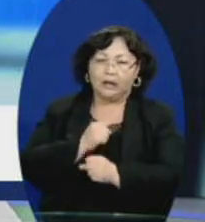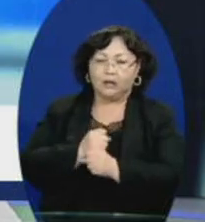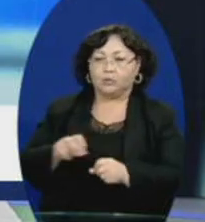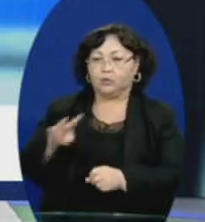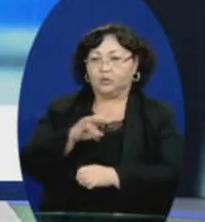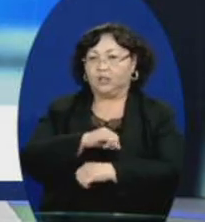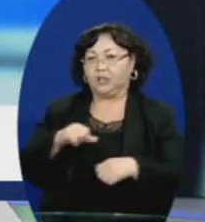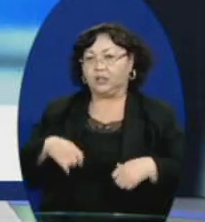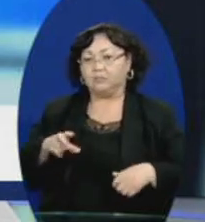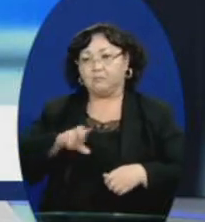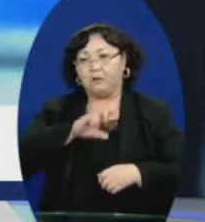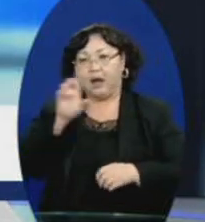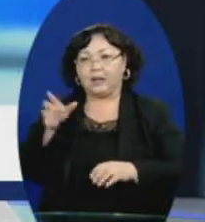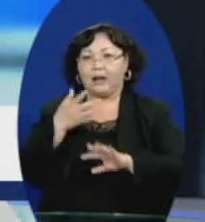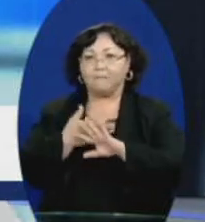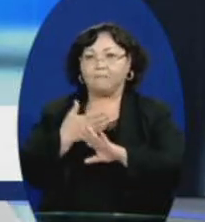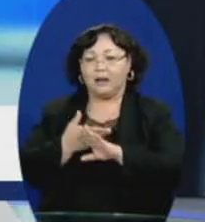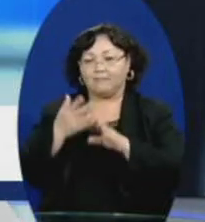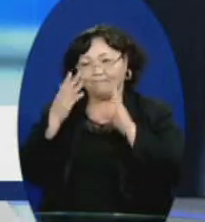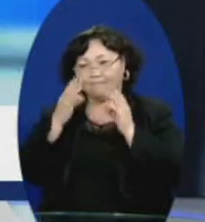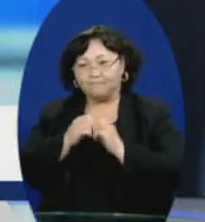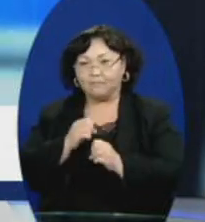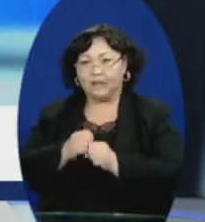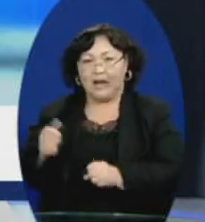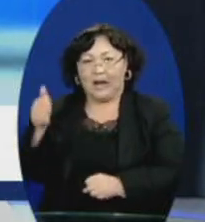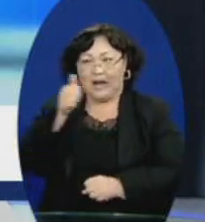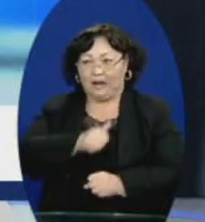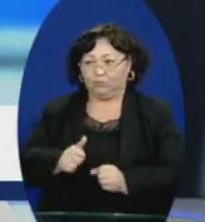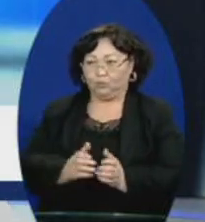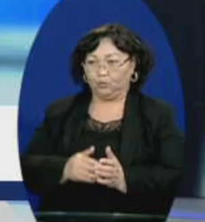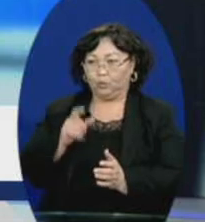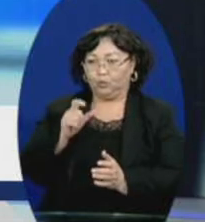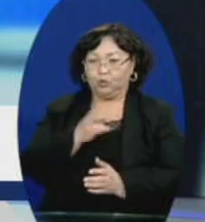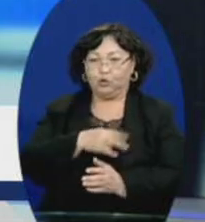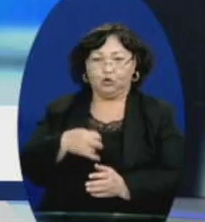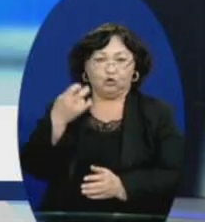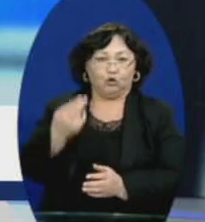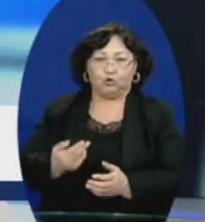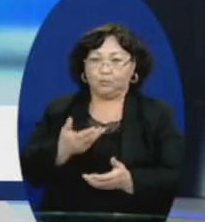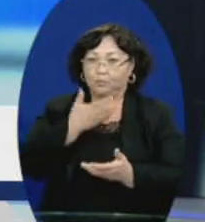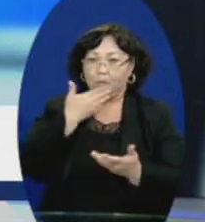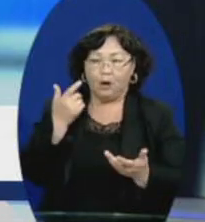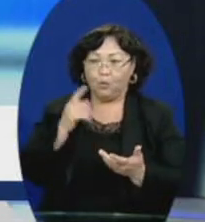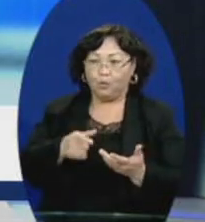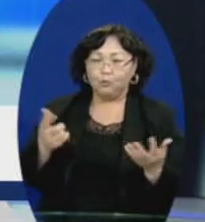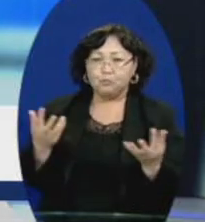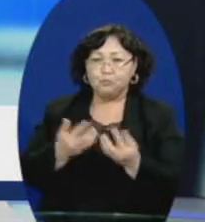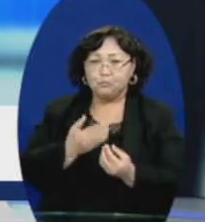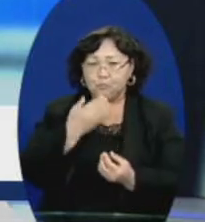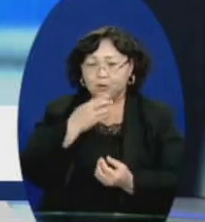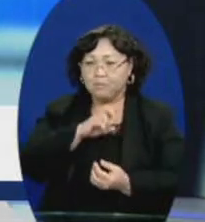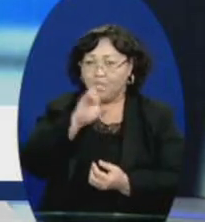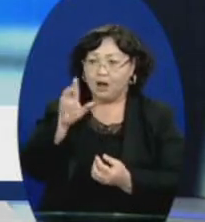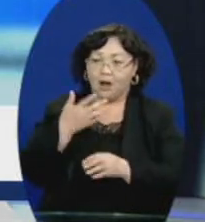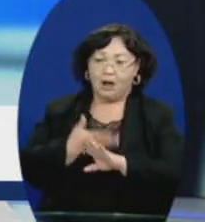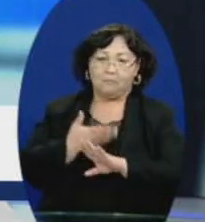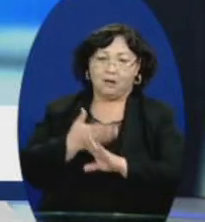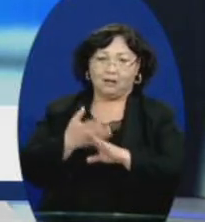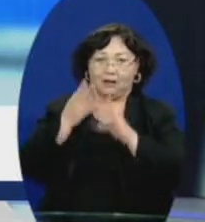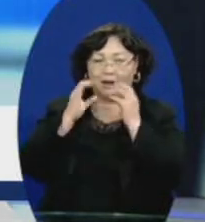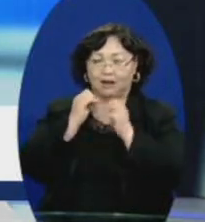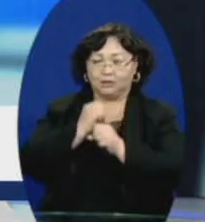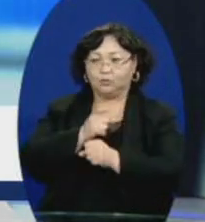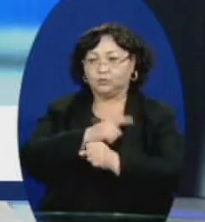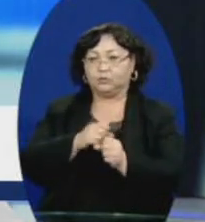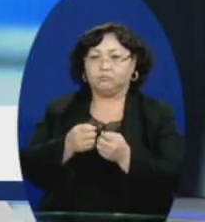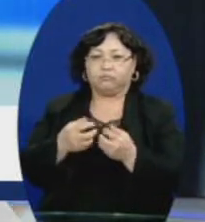иргэд байгаль хамгаалагч болдог хангамж дутмаг хүний нөөцийн дутагдалтай байгаль хамгаалагчдад тавих шаардлага нэмэгдэж байгаа нь салбарын тулгымдсан асуудал